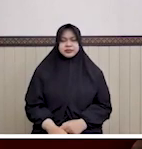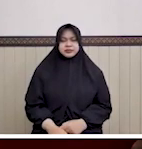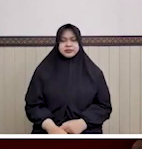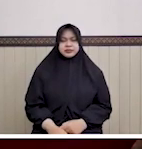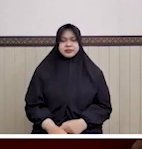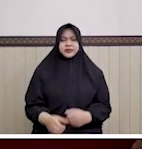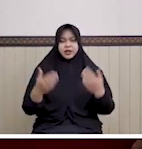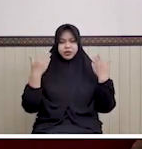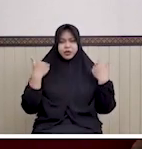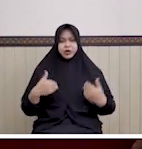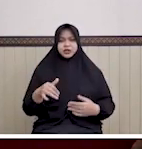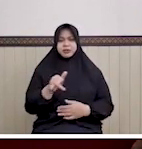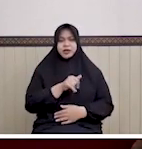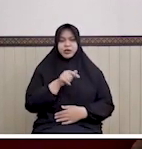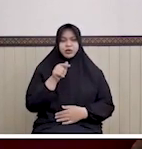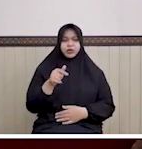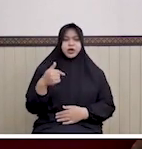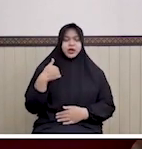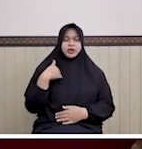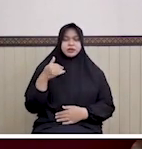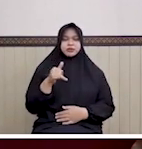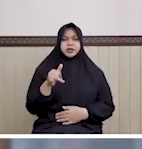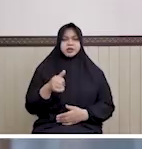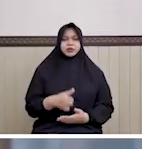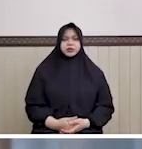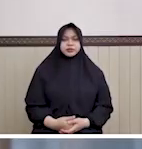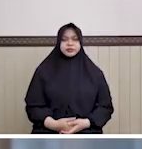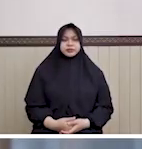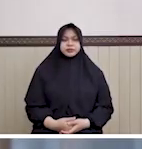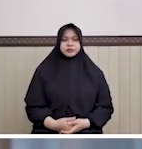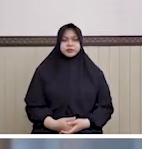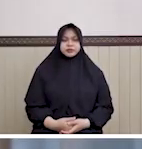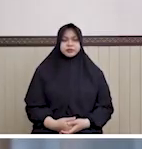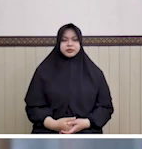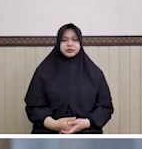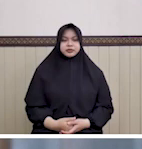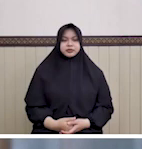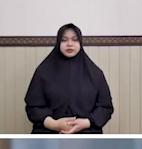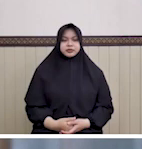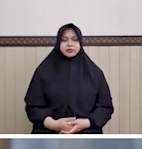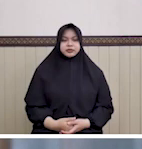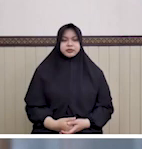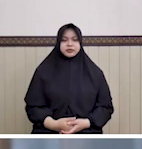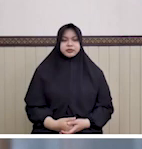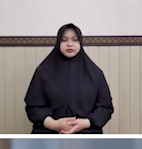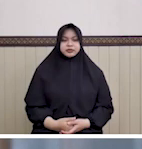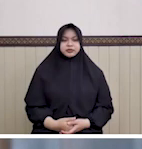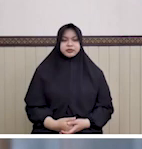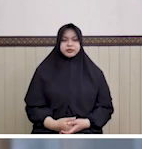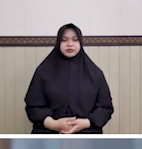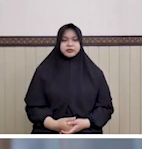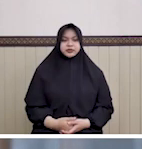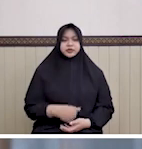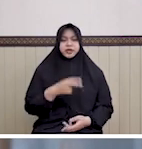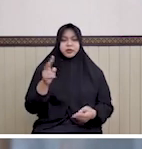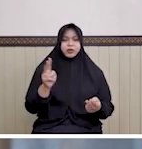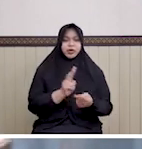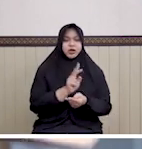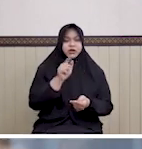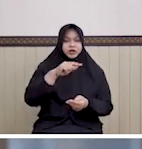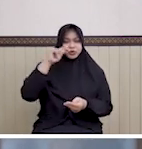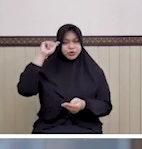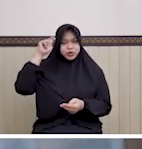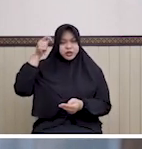kondisi yang seperti itu kakinya terjadi jadi kontaknya pemerkosaan itu eh agak sulit ya karena